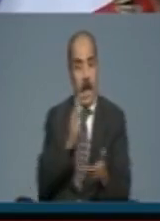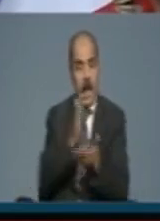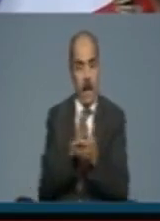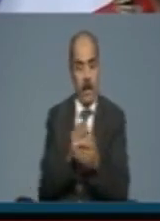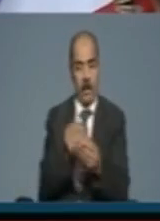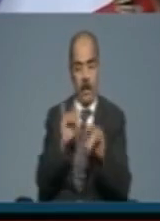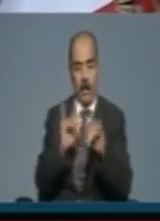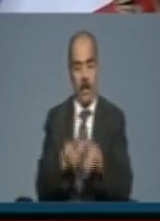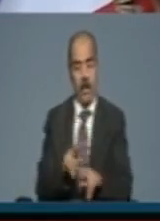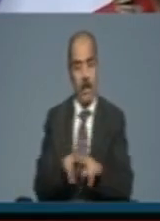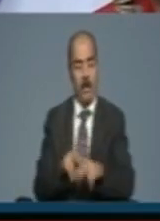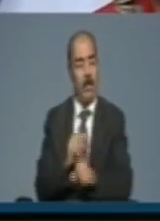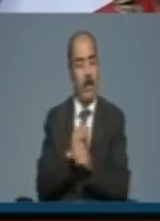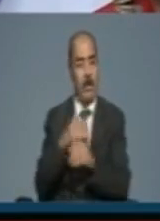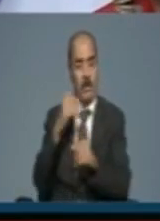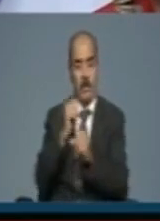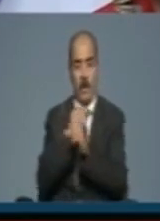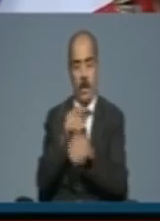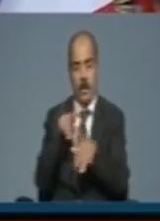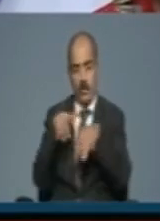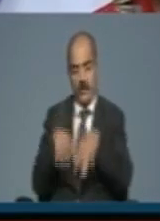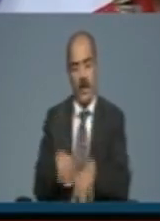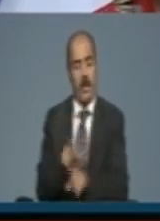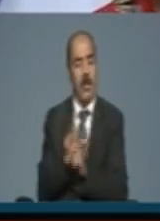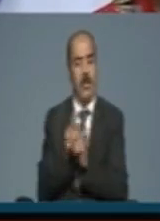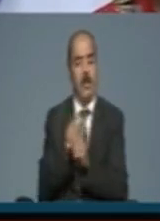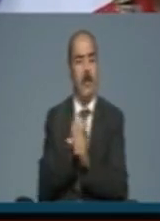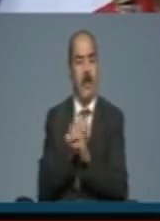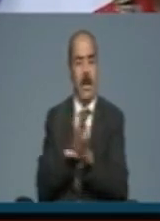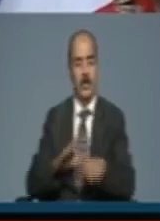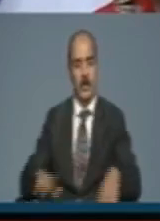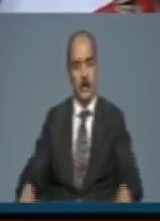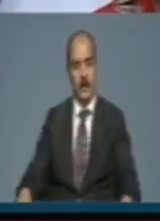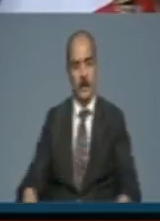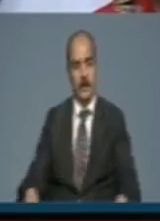والوجود والأمن والدفاع الذاتي،